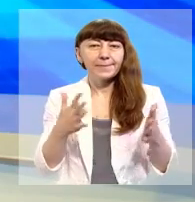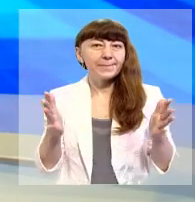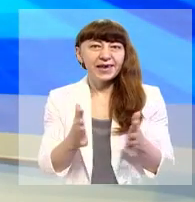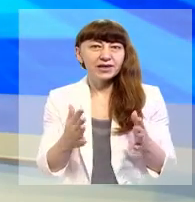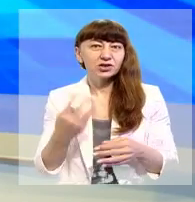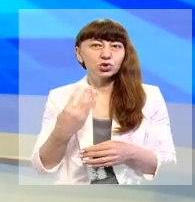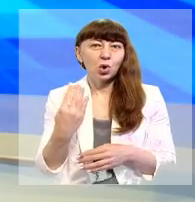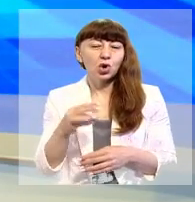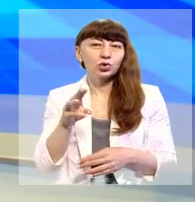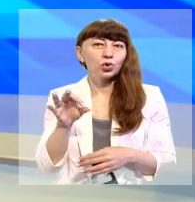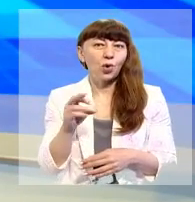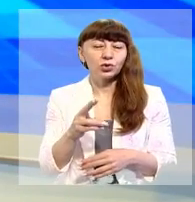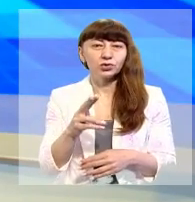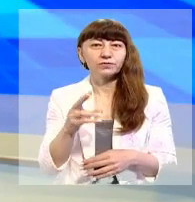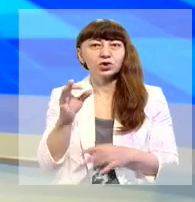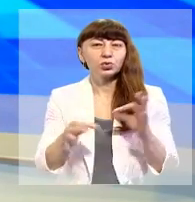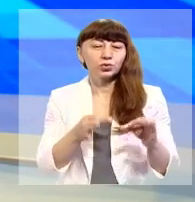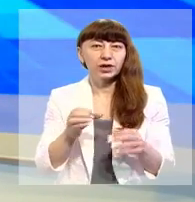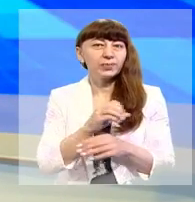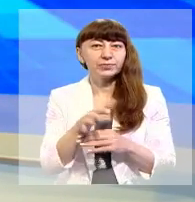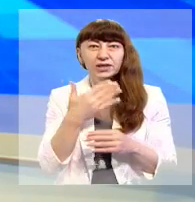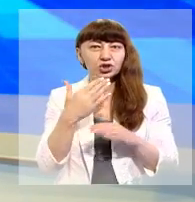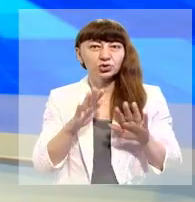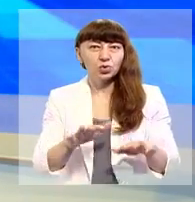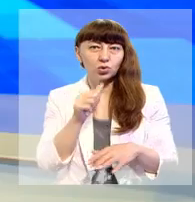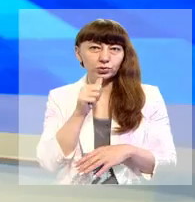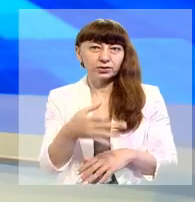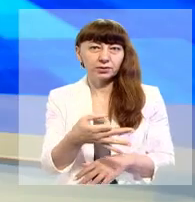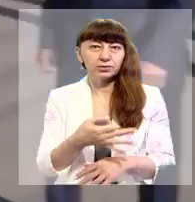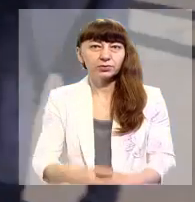молока в сутки и обеспечивать не только регион. Расскажем подробности.